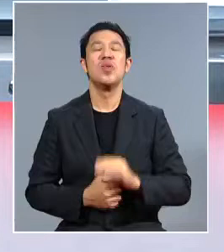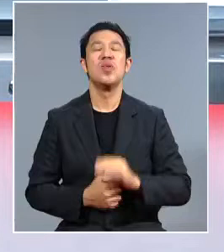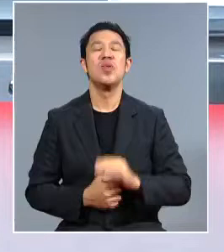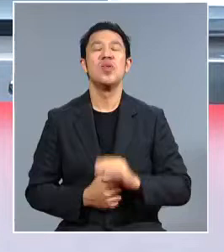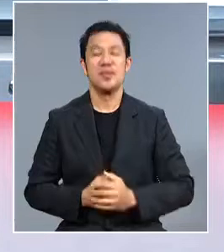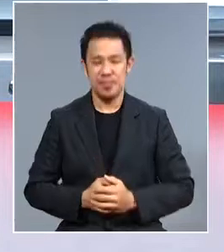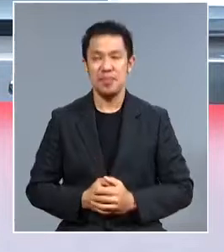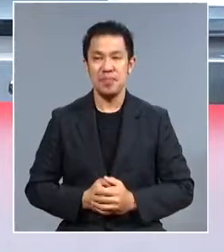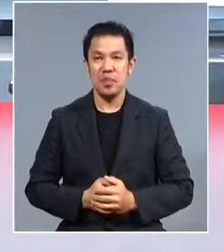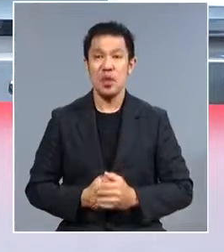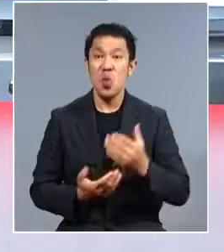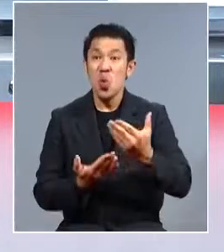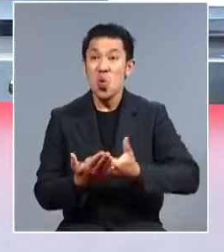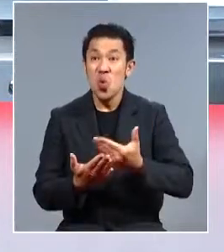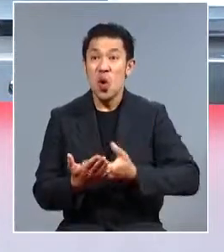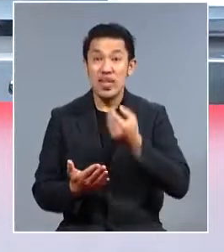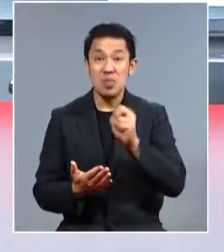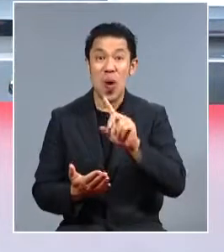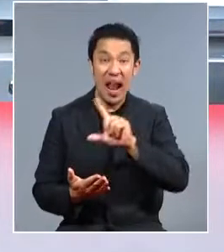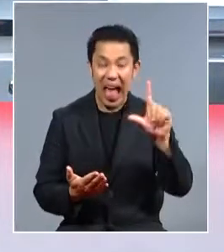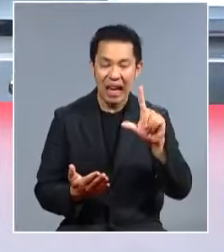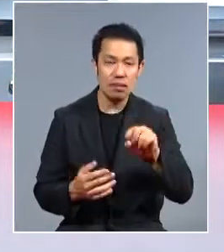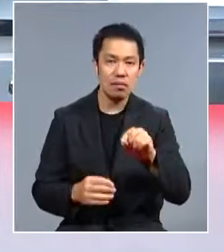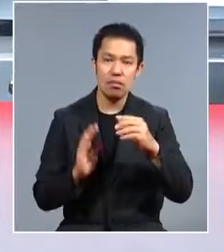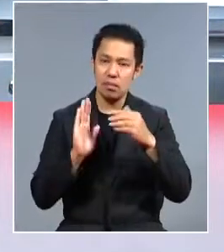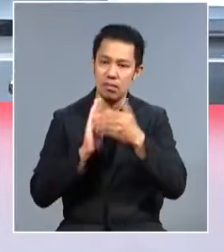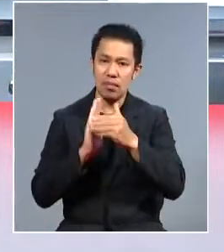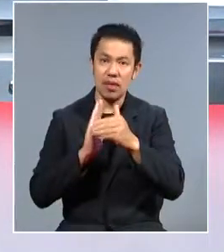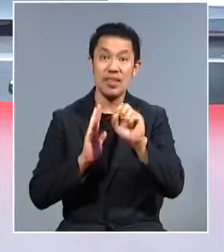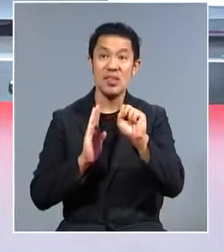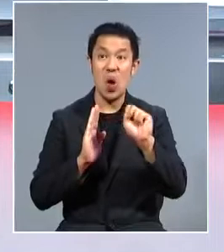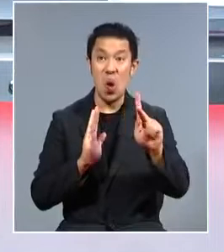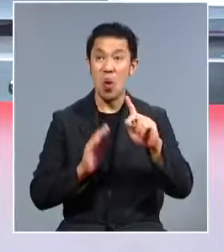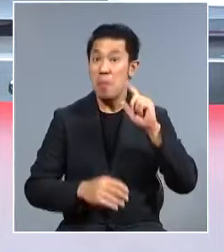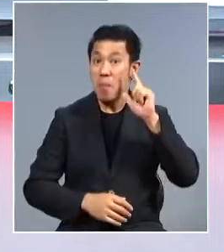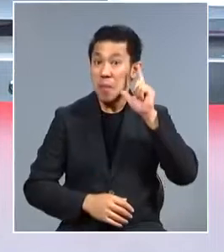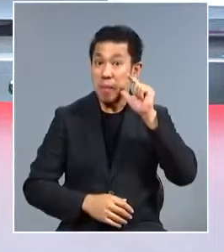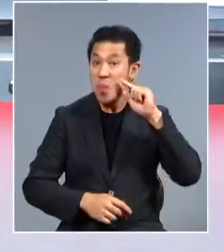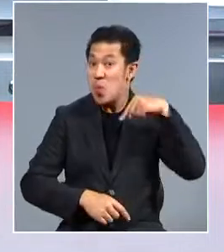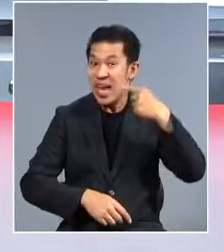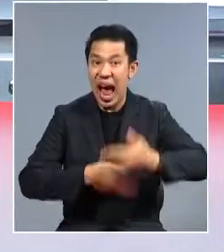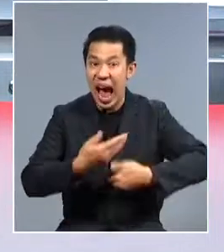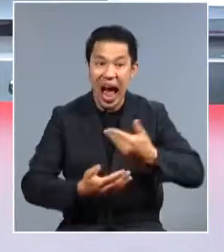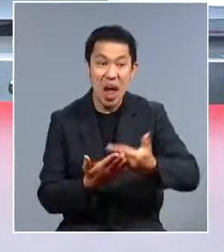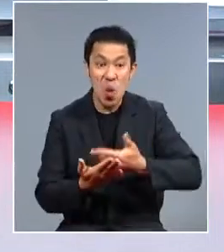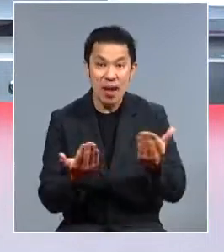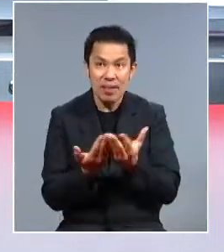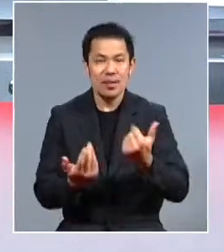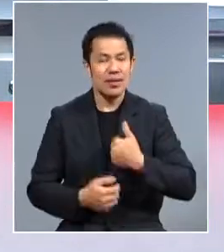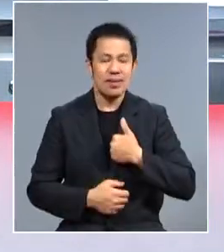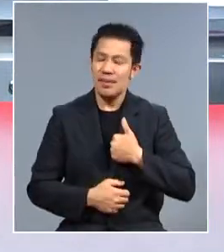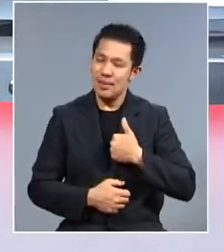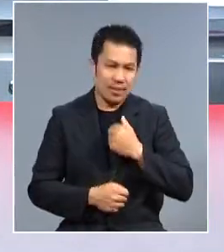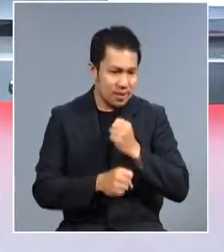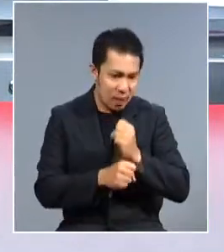ขอหวยอลเวง 12ล้านที่สกลนครยังไม่จบนะคะทางป้ารัตน์ธนที่ขายล็อตเตอรี่ค่ะไปตะเวนทำบุญเพื่อความ